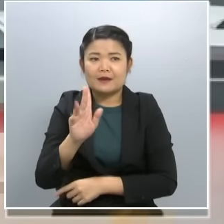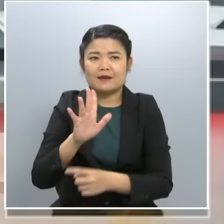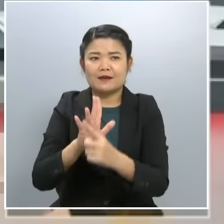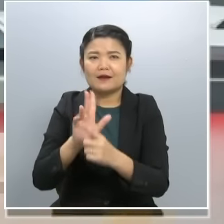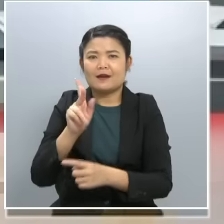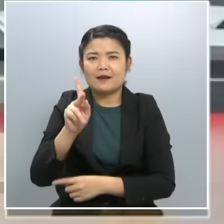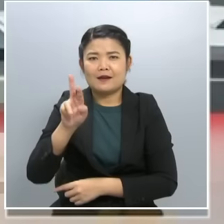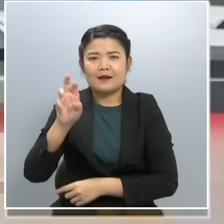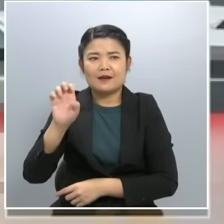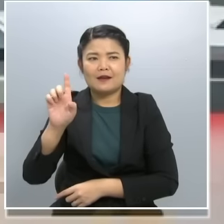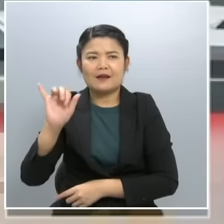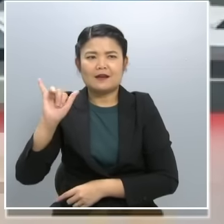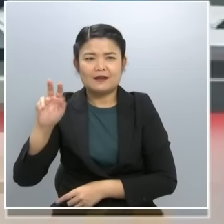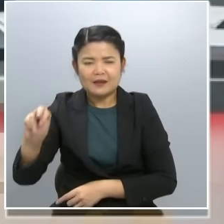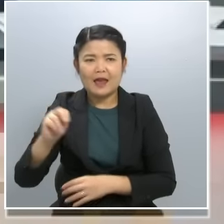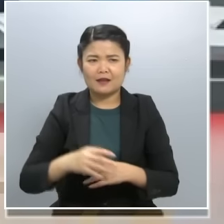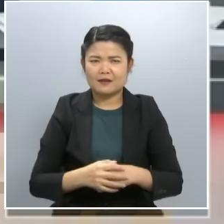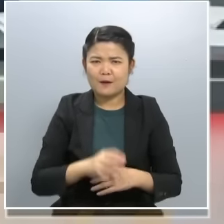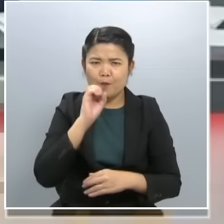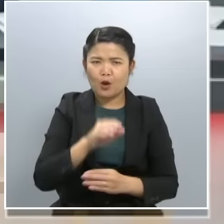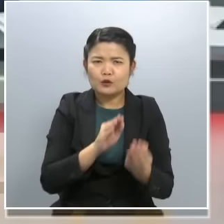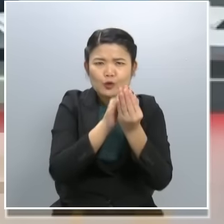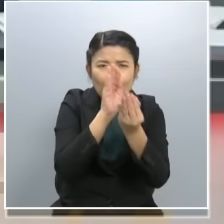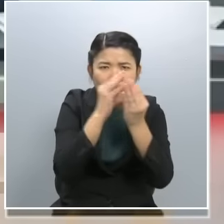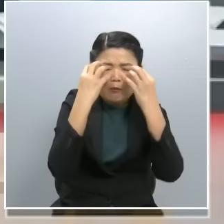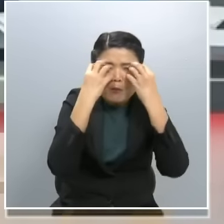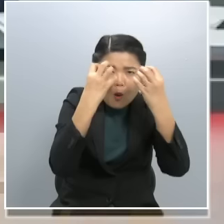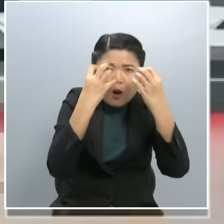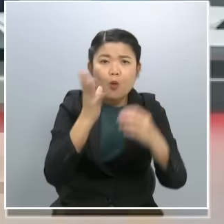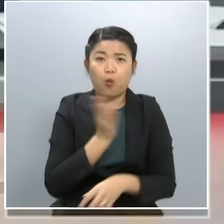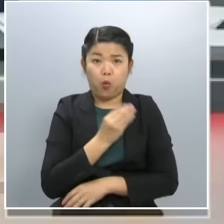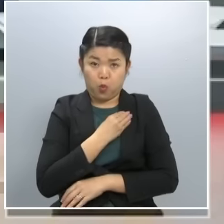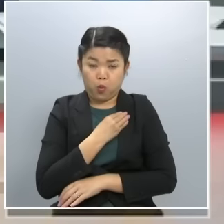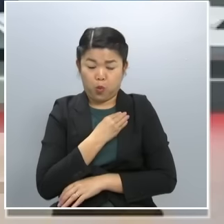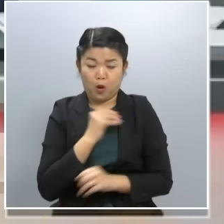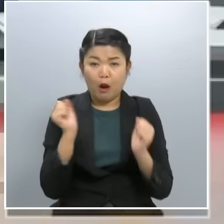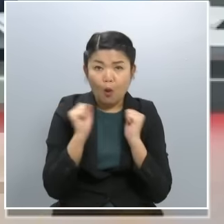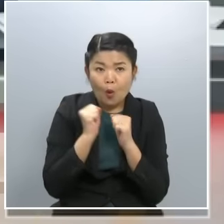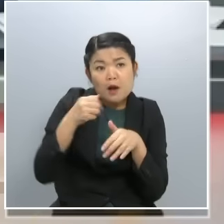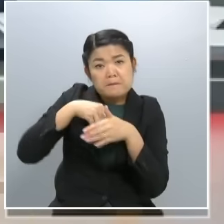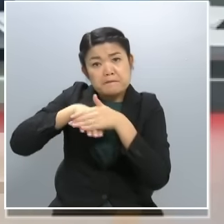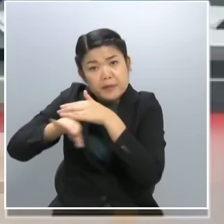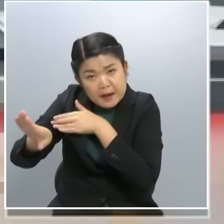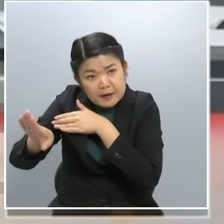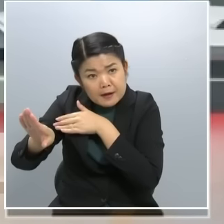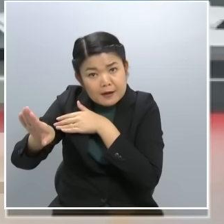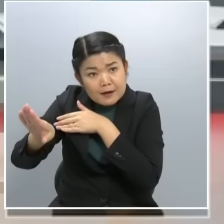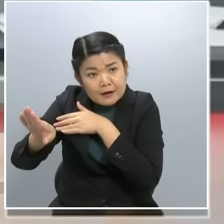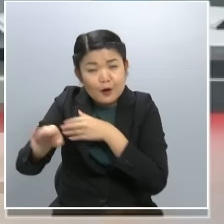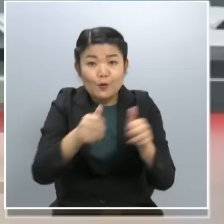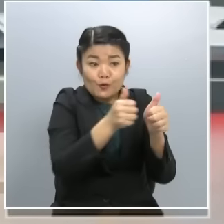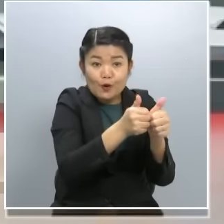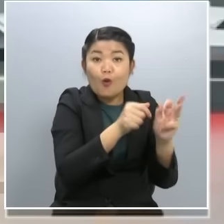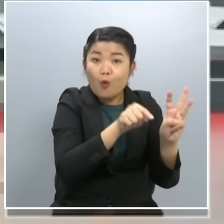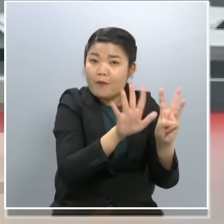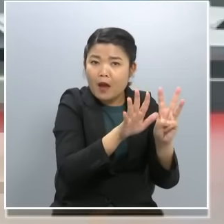อ่านแล้วเมื่อเช้าพยุทธขยี้ใหญ่เลยตุ๊กแกเนี่ยตุ๊กแกว่าพี่หนุ่มกลัวตุ๊กแกก็เลยหนีถ้าอาจารย์ลงจากเขามาแล้ว